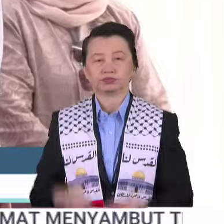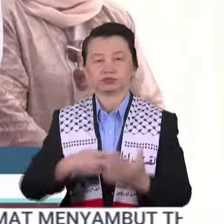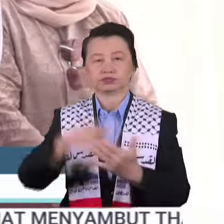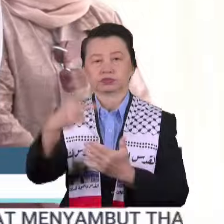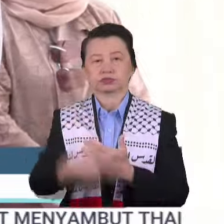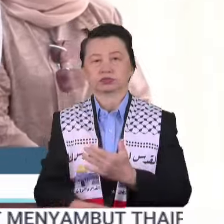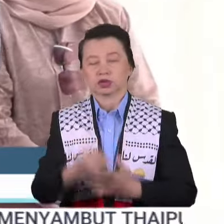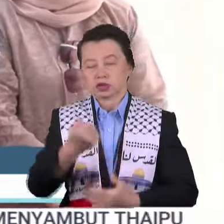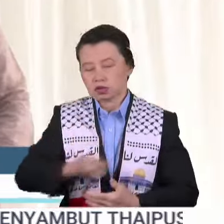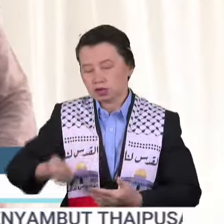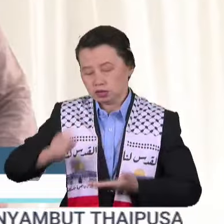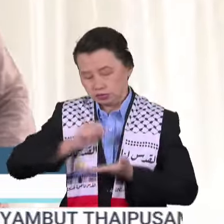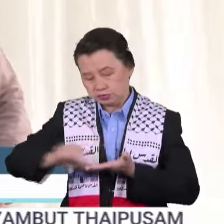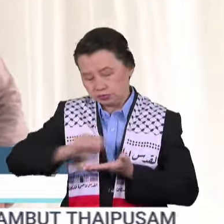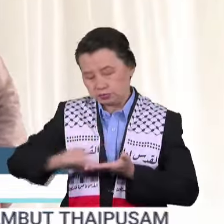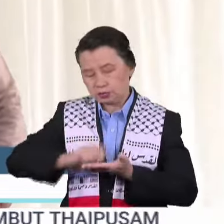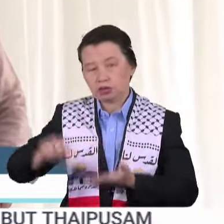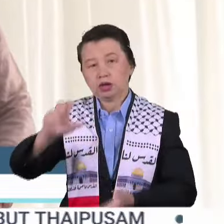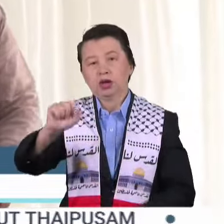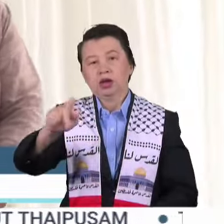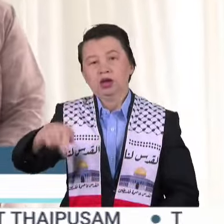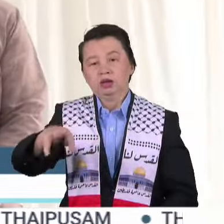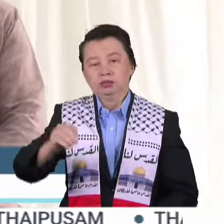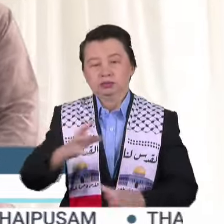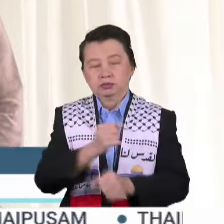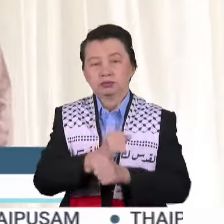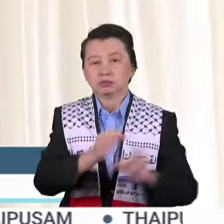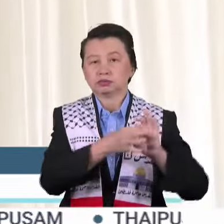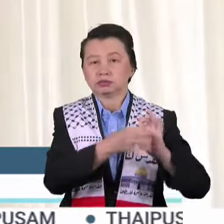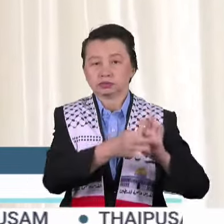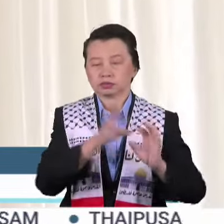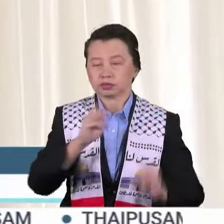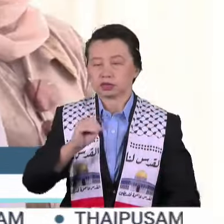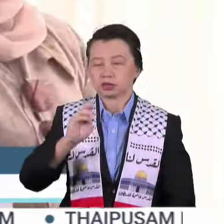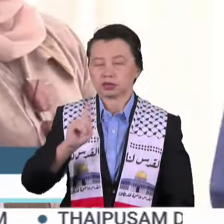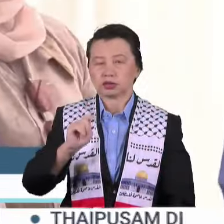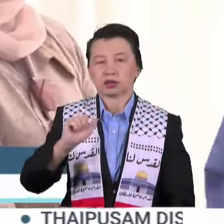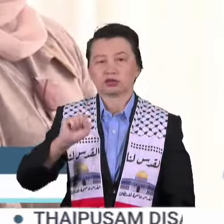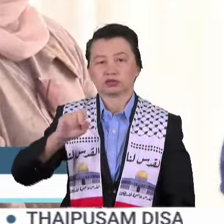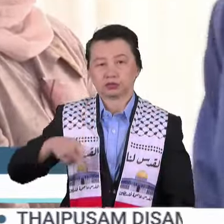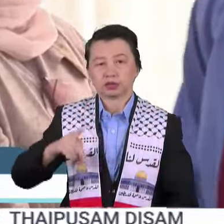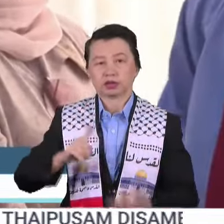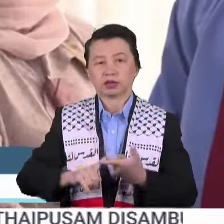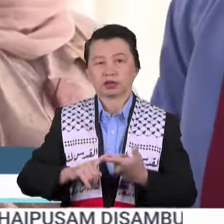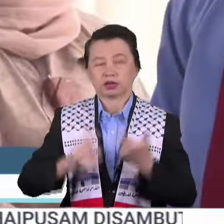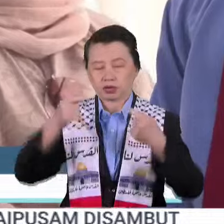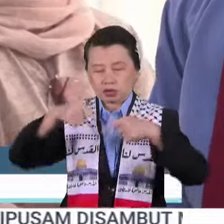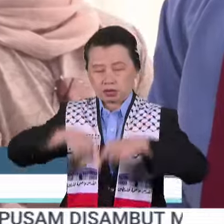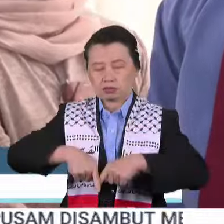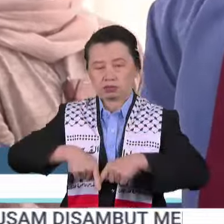Program bekalan alat tulis pelajar SPM ini turut mendapat kerjasama MTSP dan Pergerakan Pemuda